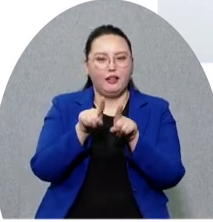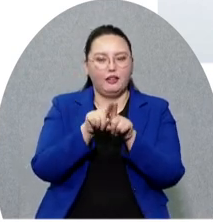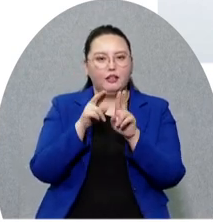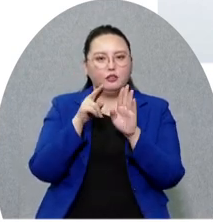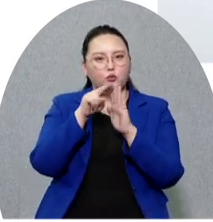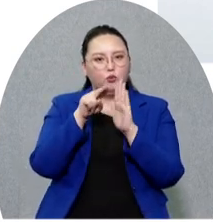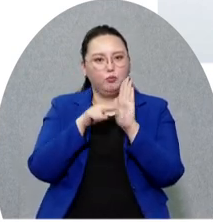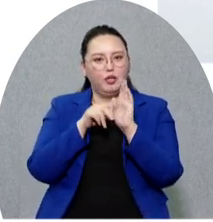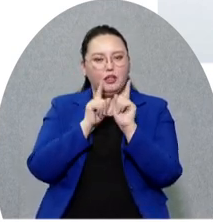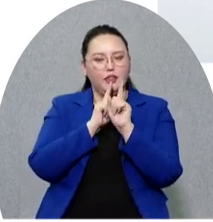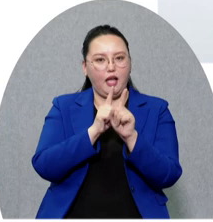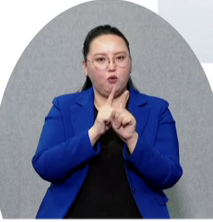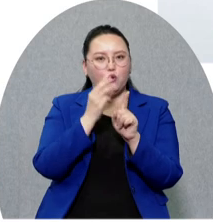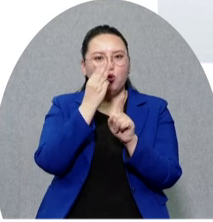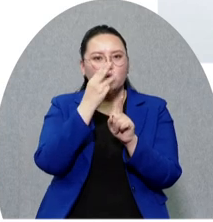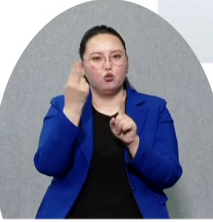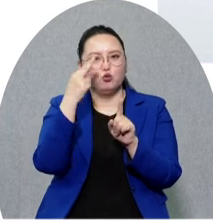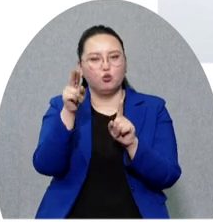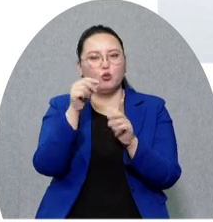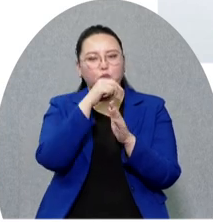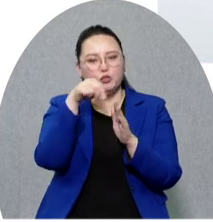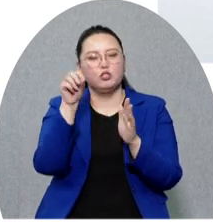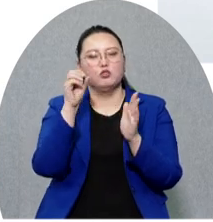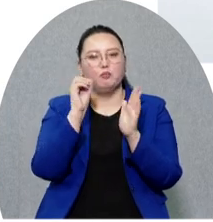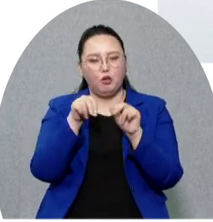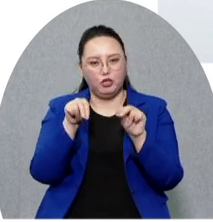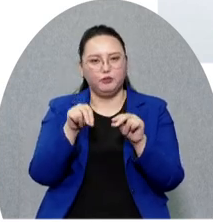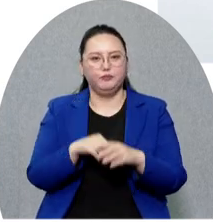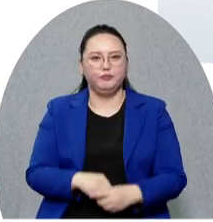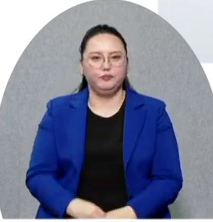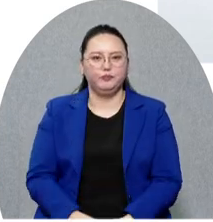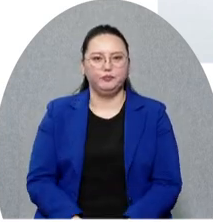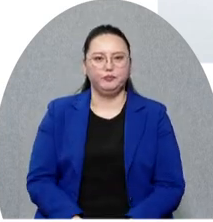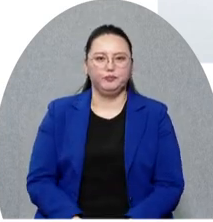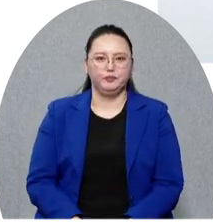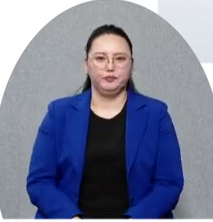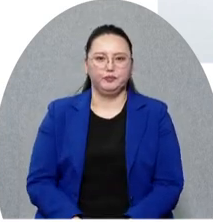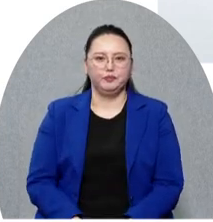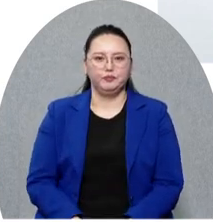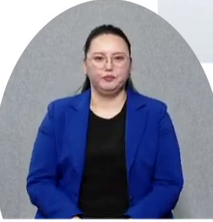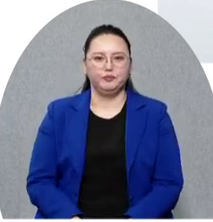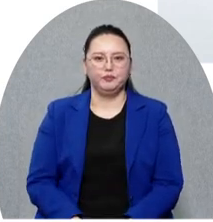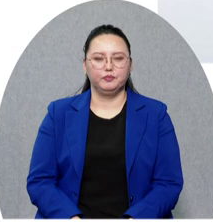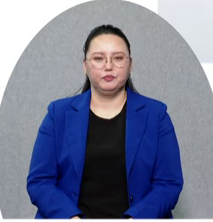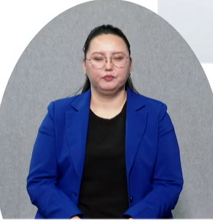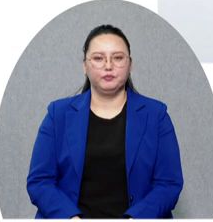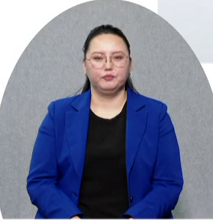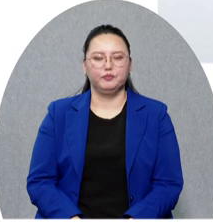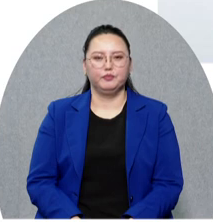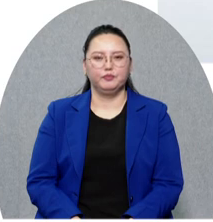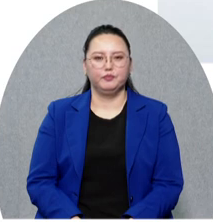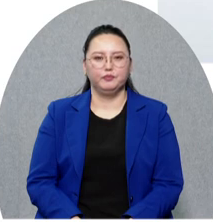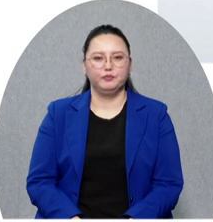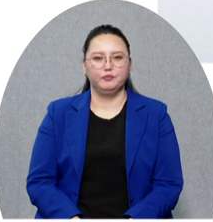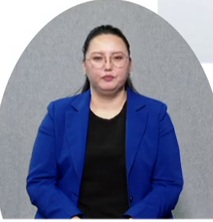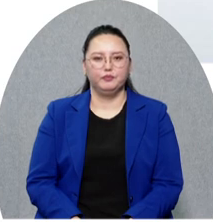Жишээлх юм бол нисэг, олог, арга гэж болж байгаа учраас за энэ төрлийн үгнүүдээг бол шууд